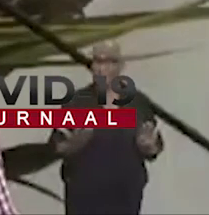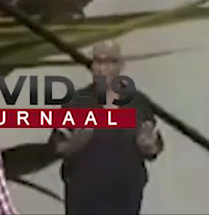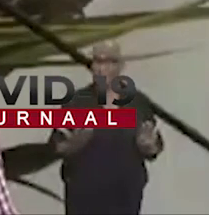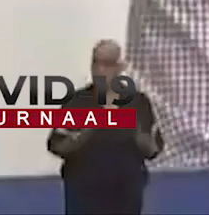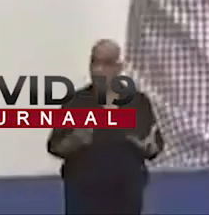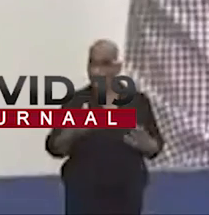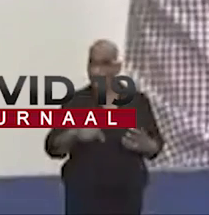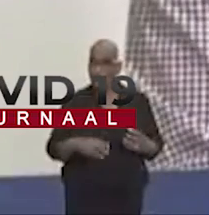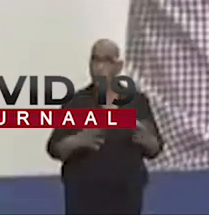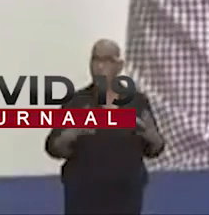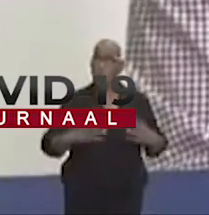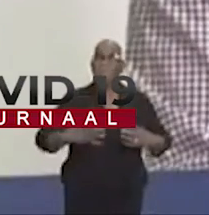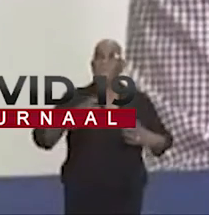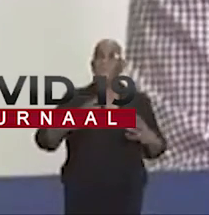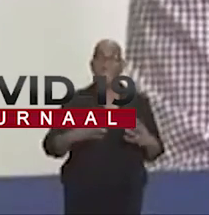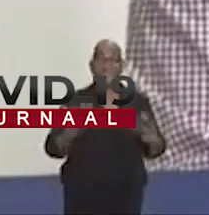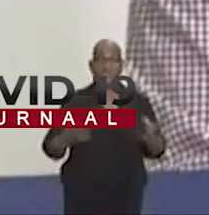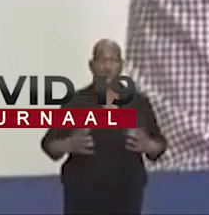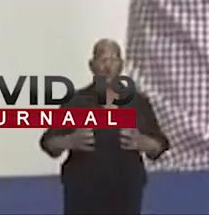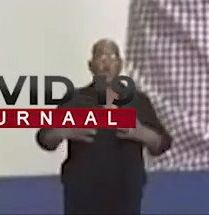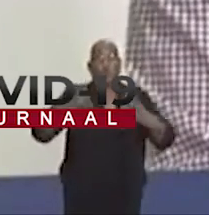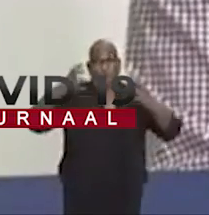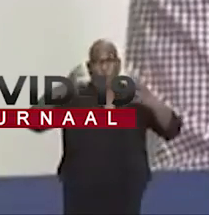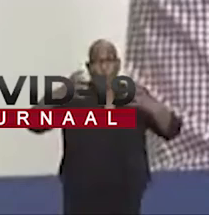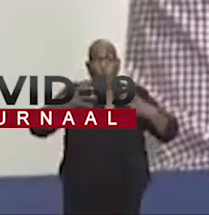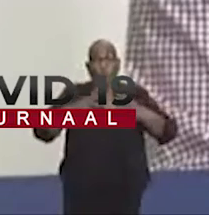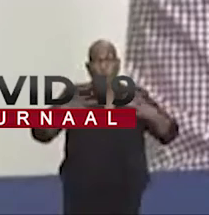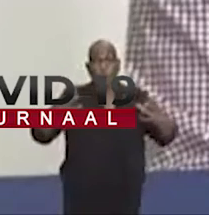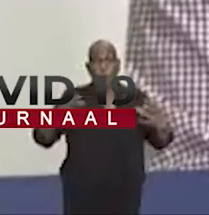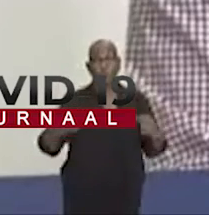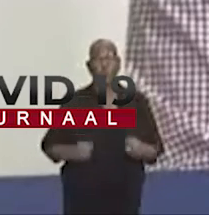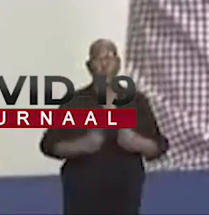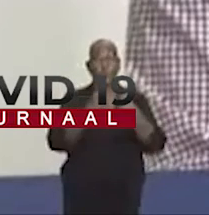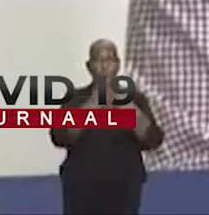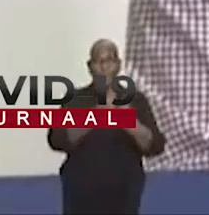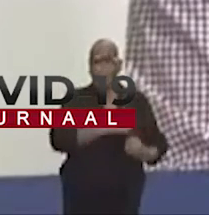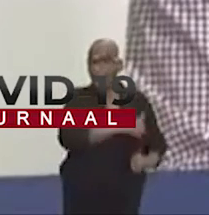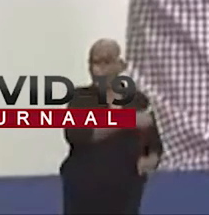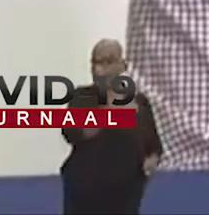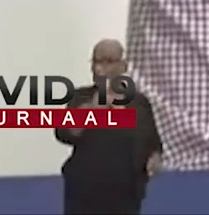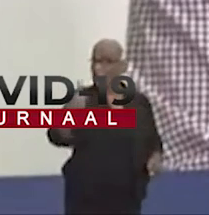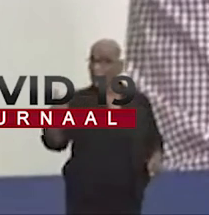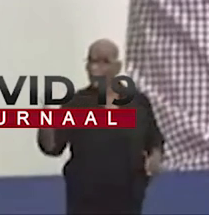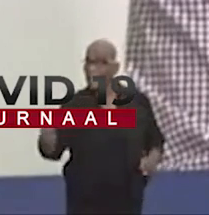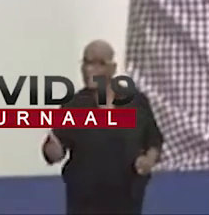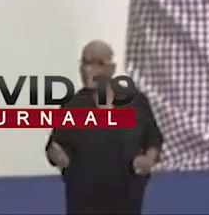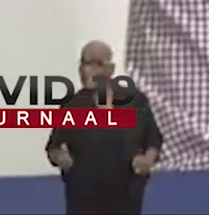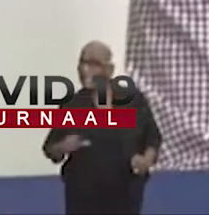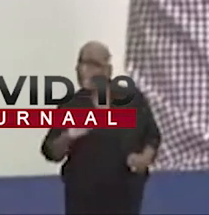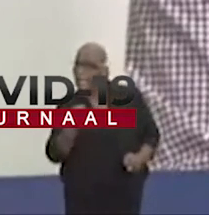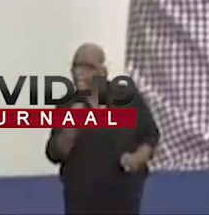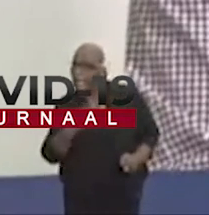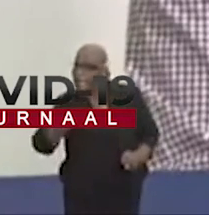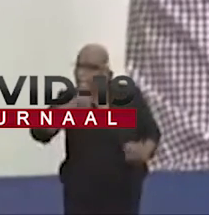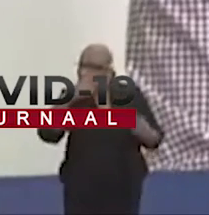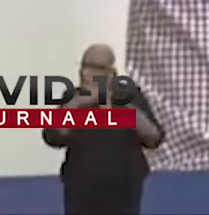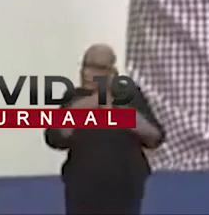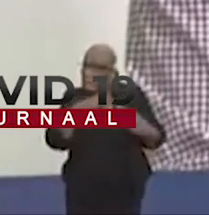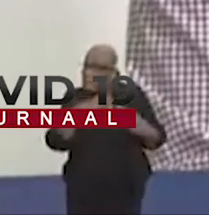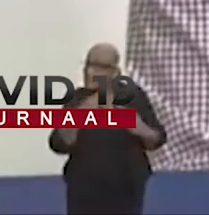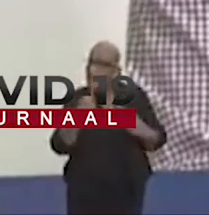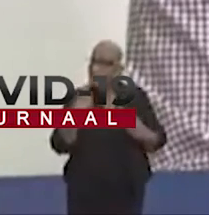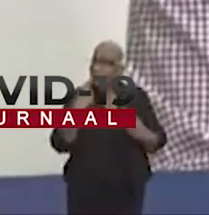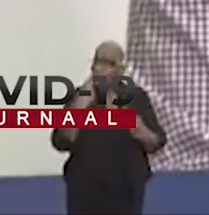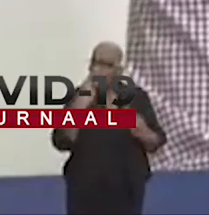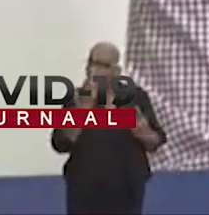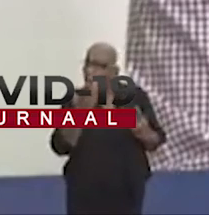een capaciteitsuitdaging om iedereen in het land te testen die zich zouden willen laten testen. We zien de lange rijen en